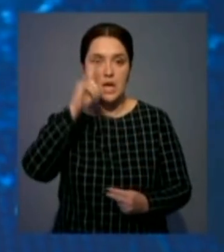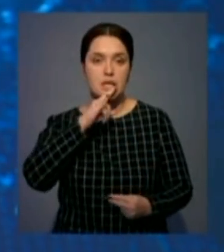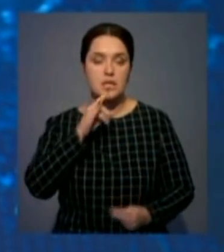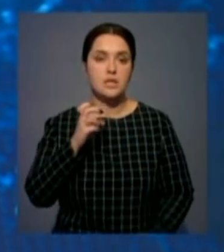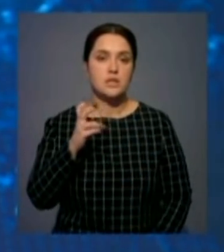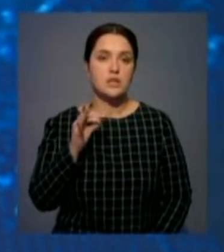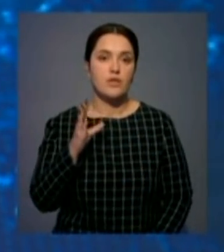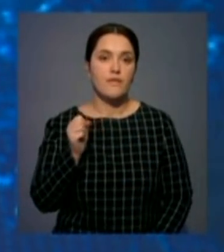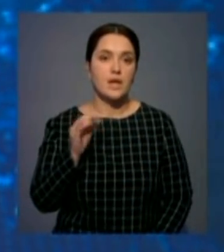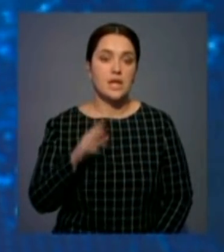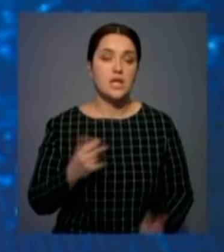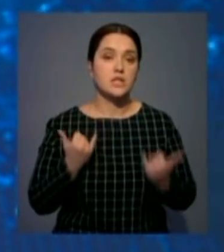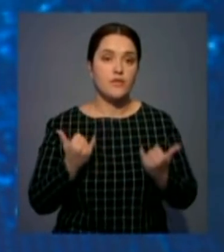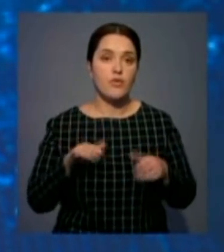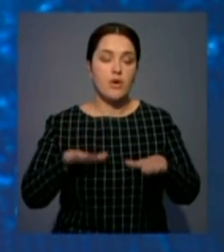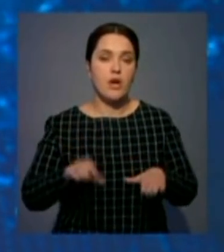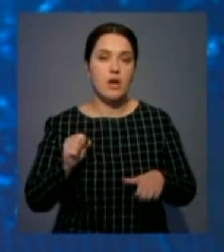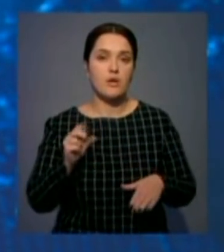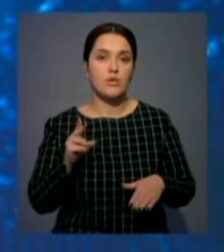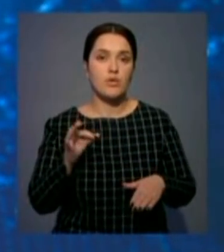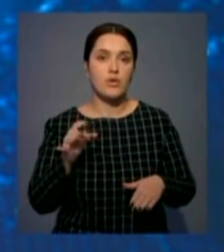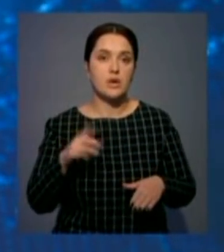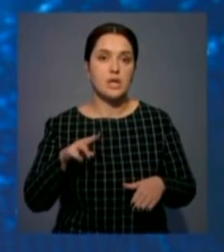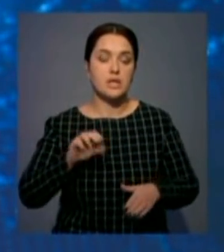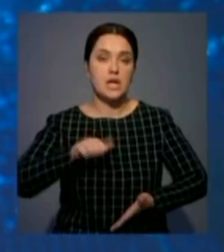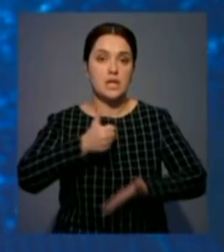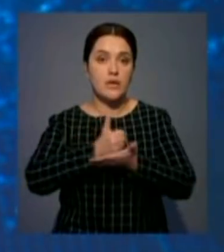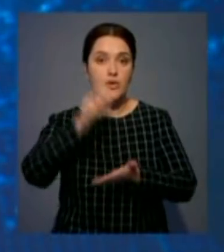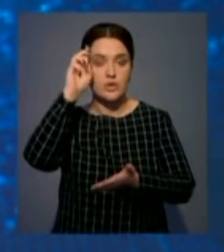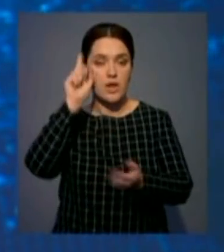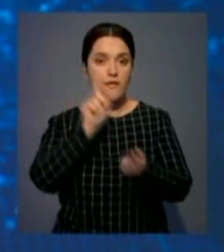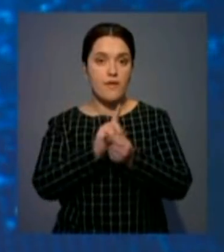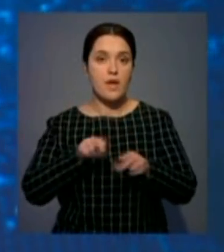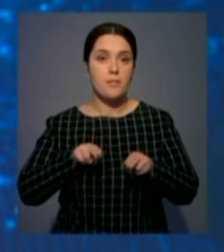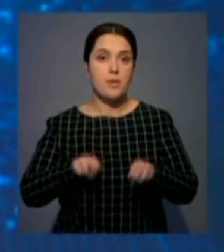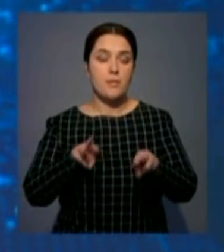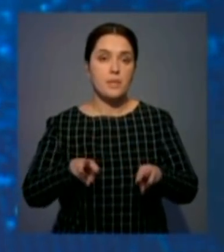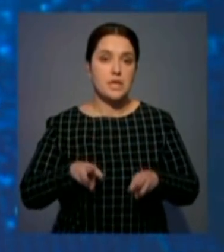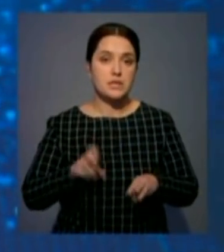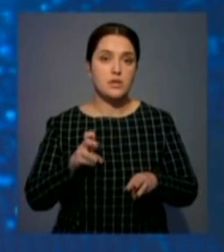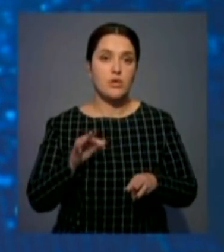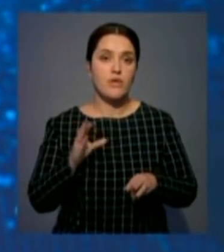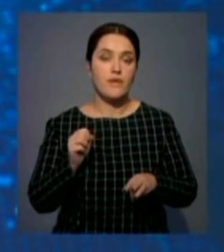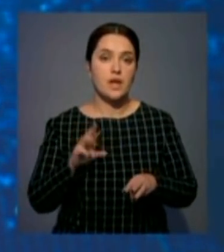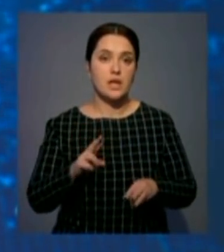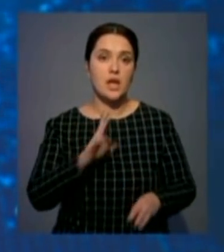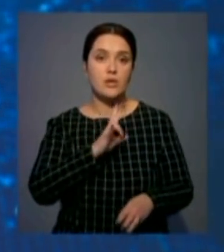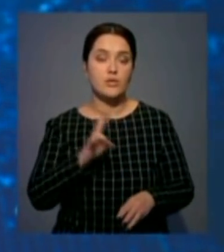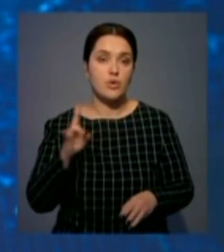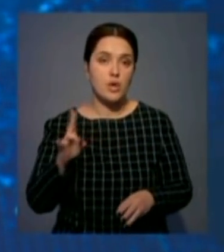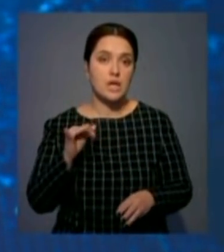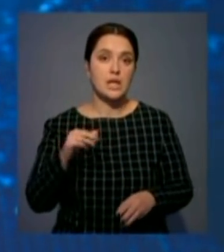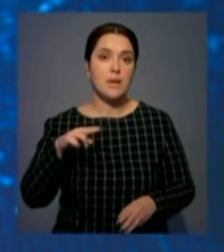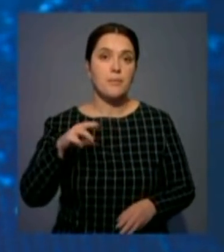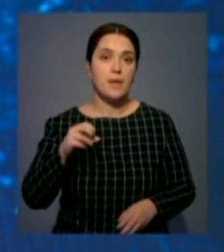сотрудничество Казахстан и Словакия. Сегодня в Аккорде глава государства встретился с премьер-министром Словакии. Нурсултан Назарбаев и Петер